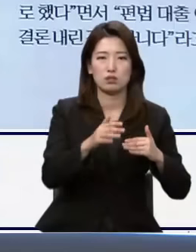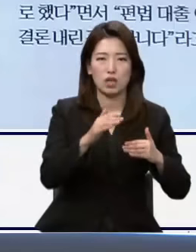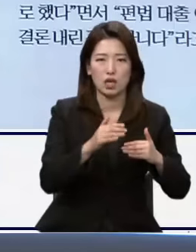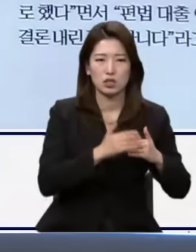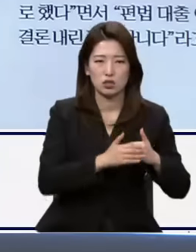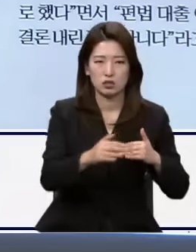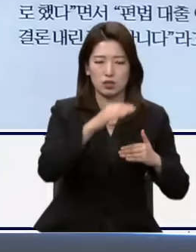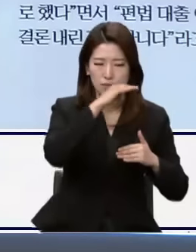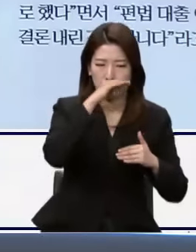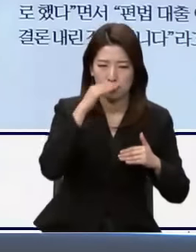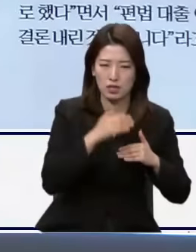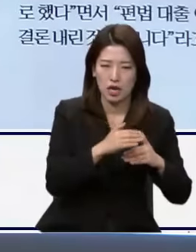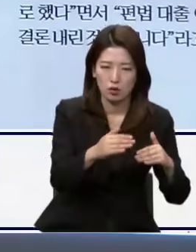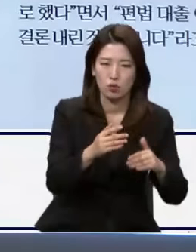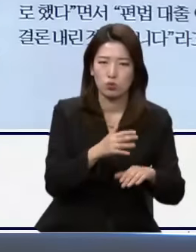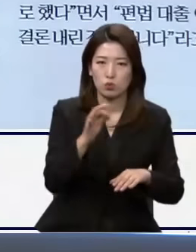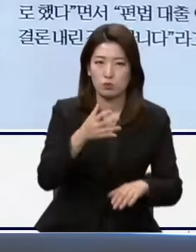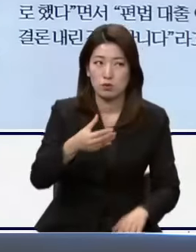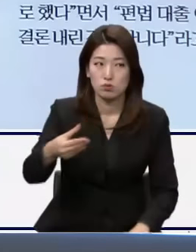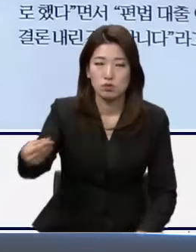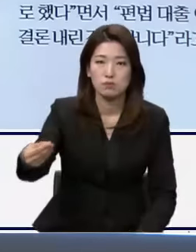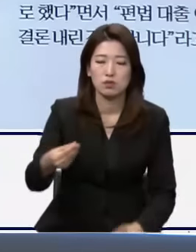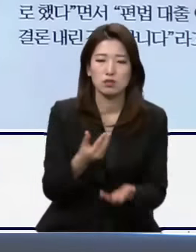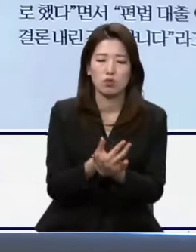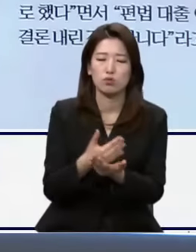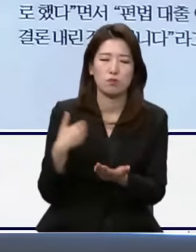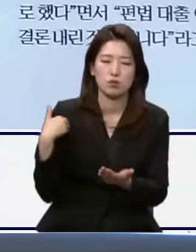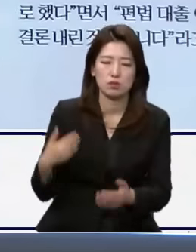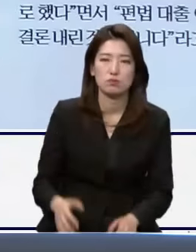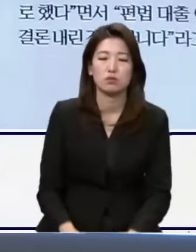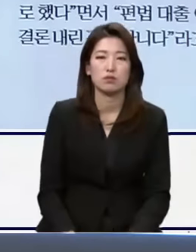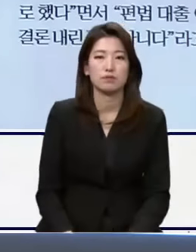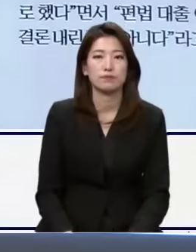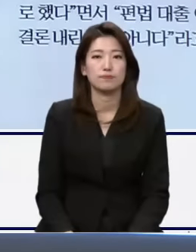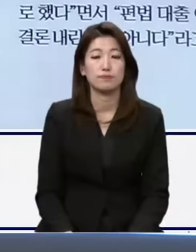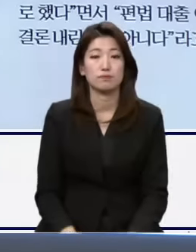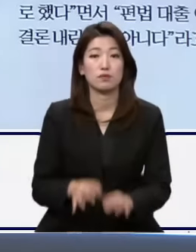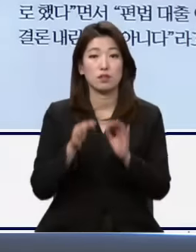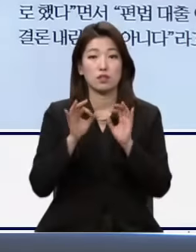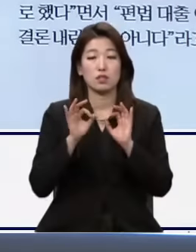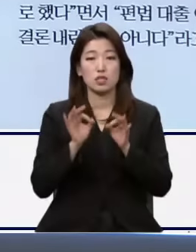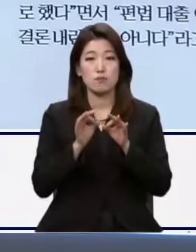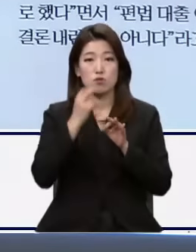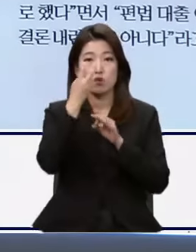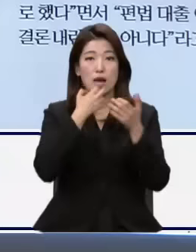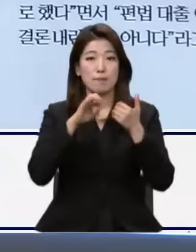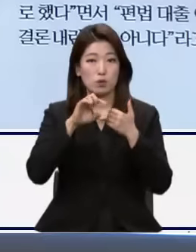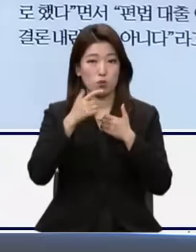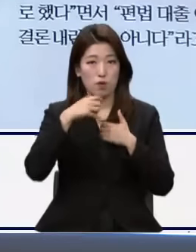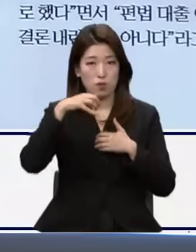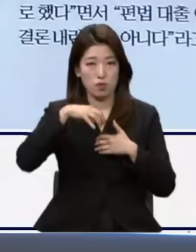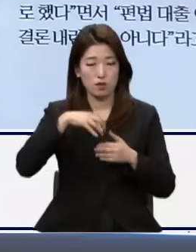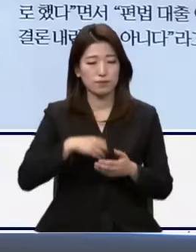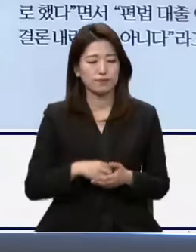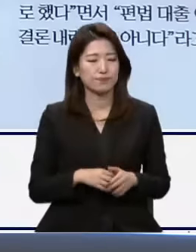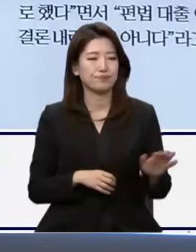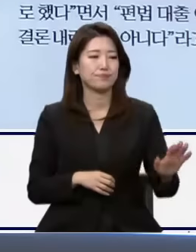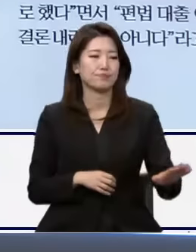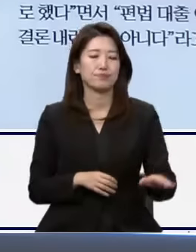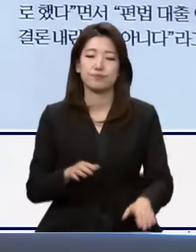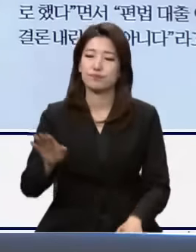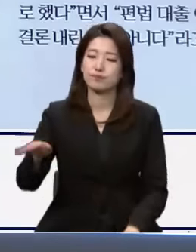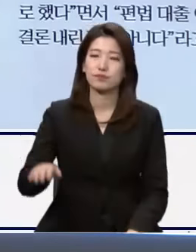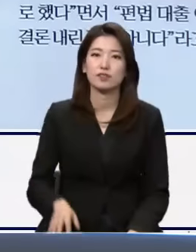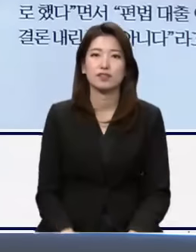나섰죠 금감원에서 이거 편법 아니에요 불법입니다라고 얘기를 하고 있습니다 네 현장